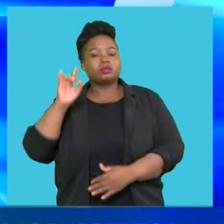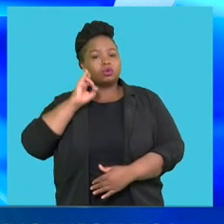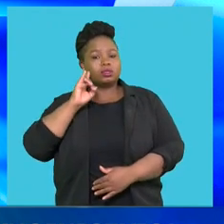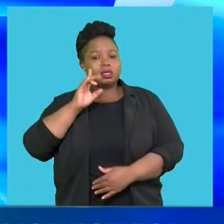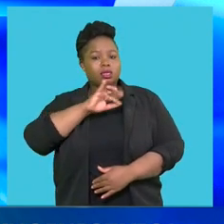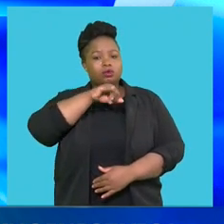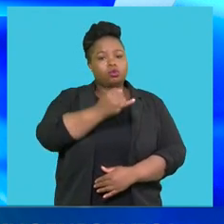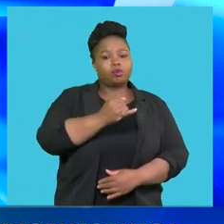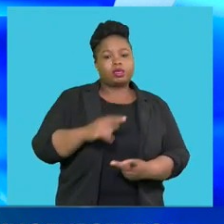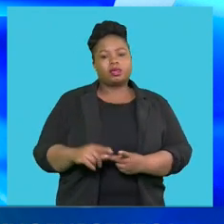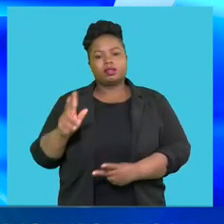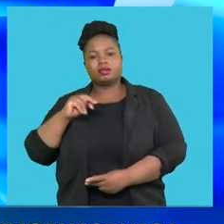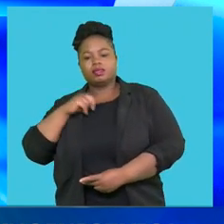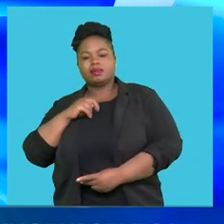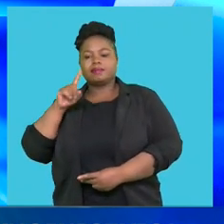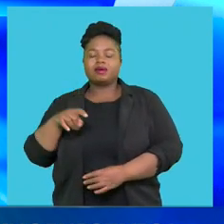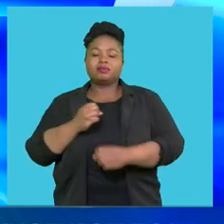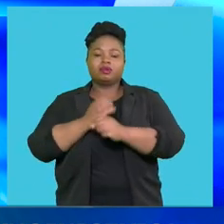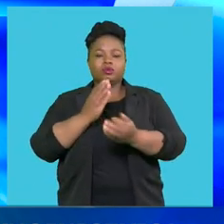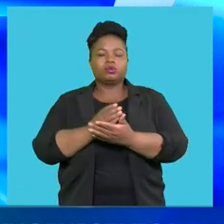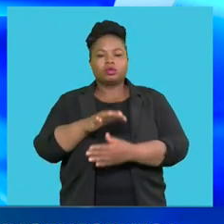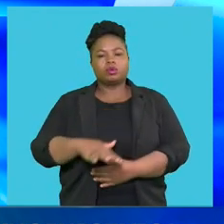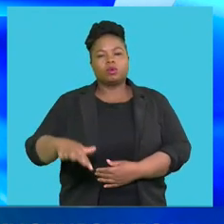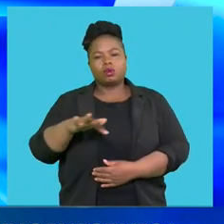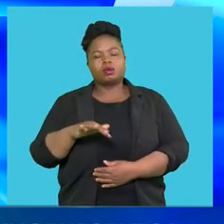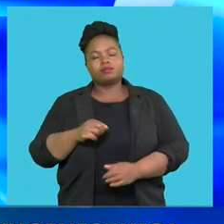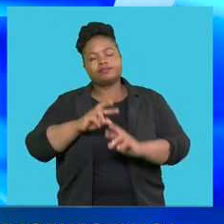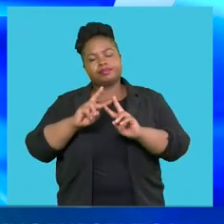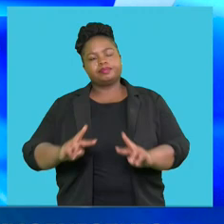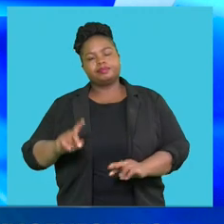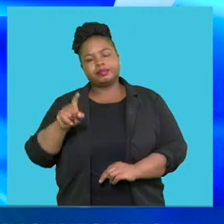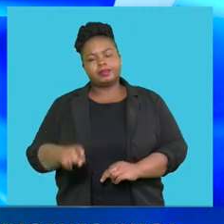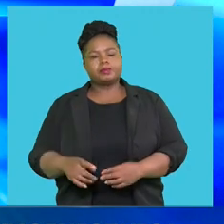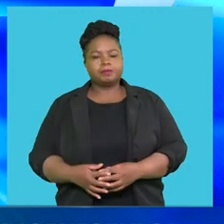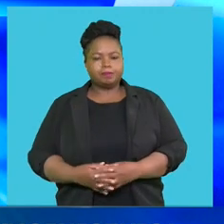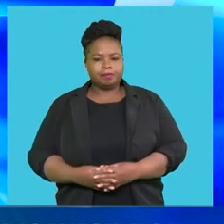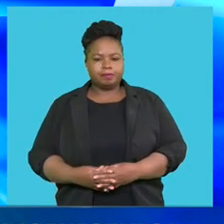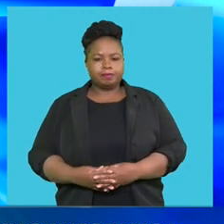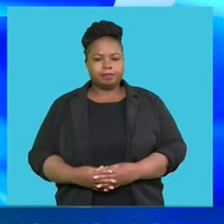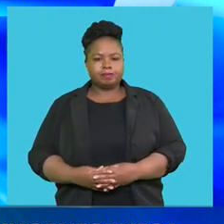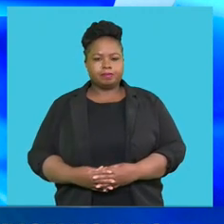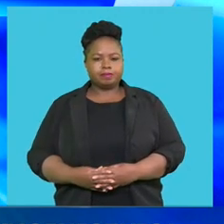Natali bethathe igxalaba eqinisekiseni ukuthi kuba nokuthula ngemuva kokhetho likazwelonke.